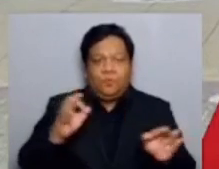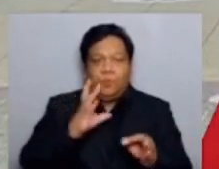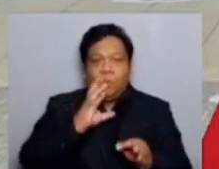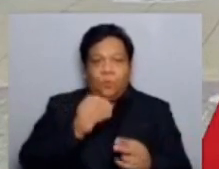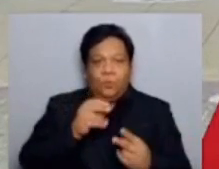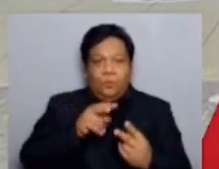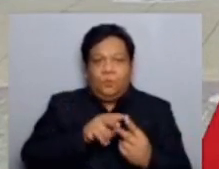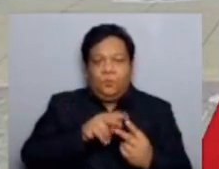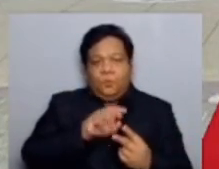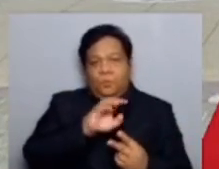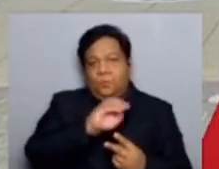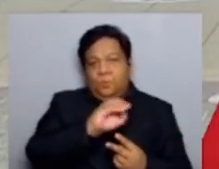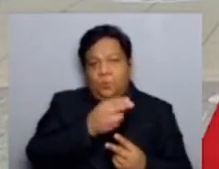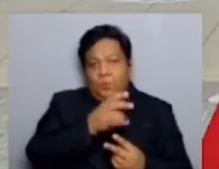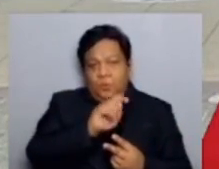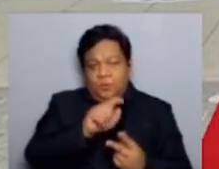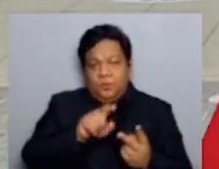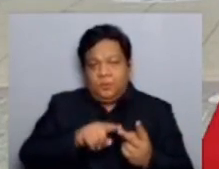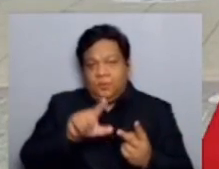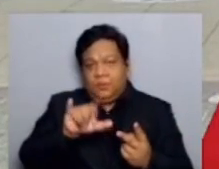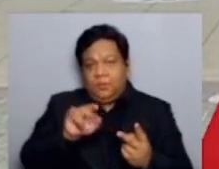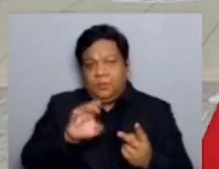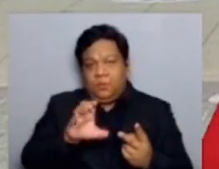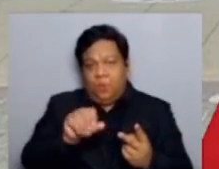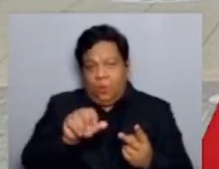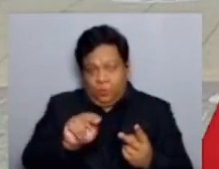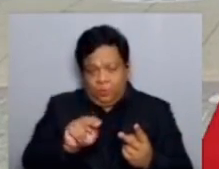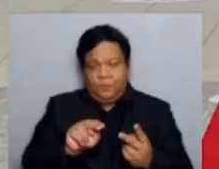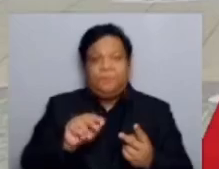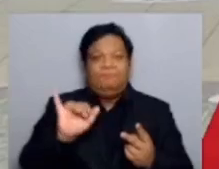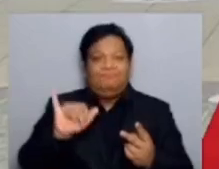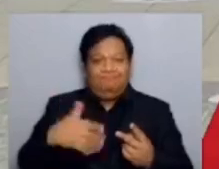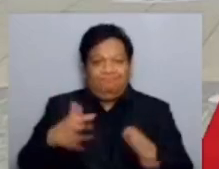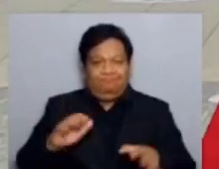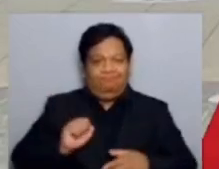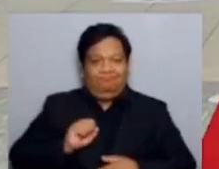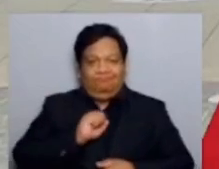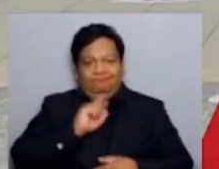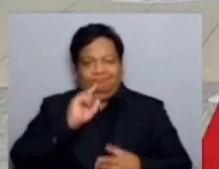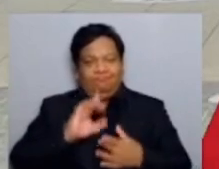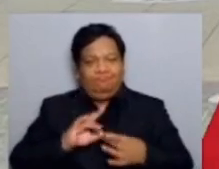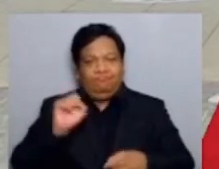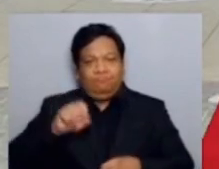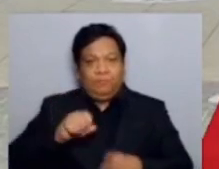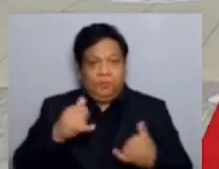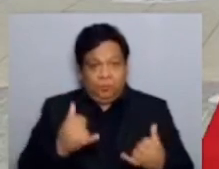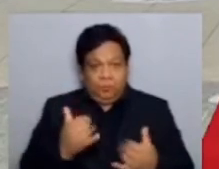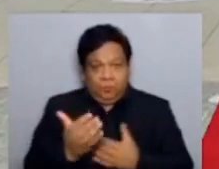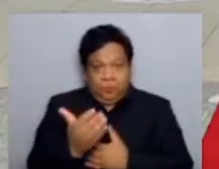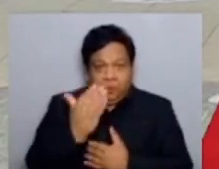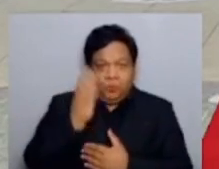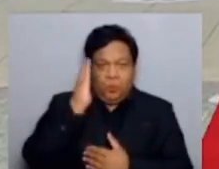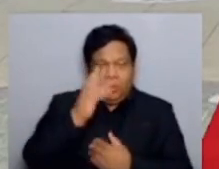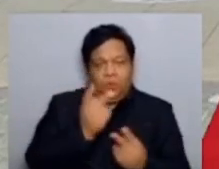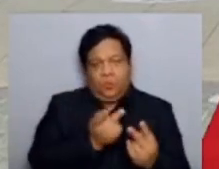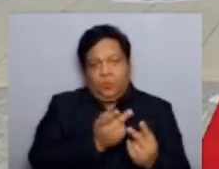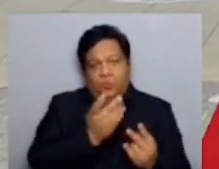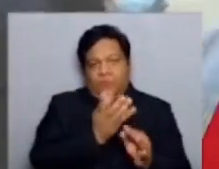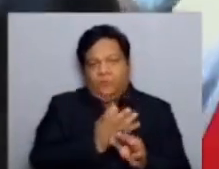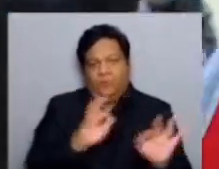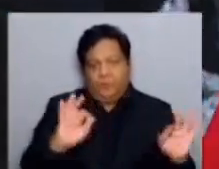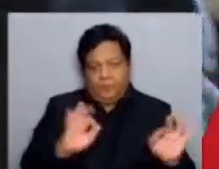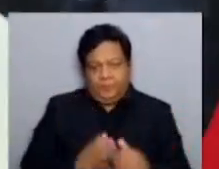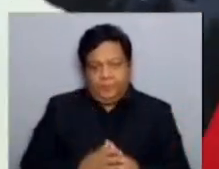Conong. Kinumpirma niya ng Senate Sergeant at Arms kaya ngayong umaga inaasahang makakalaya na sila.